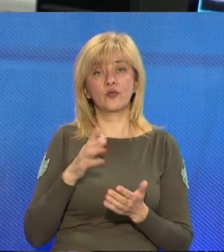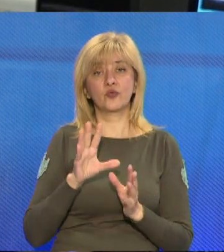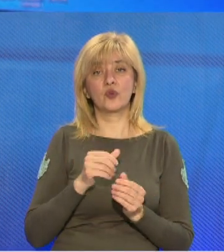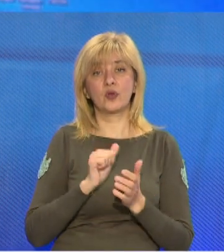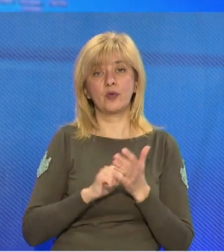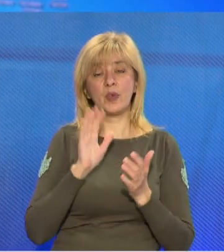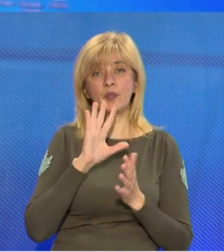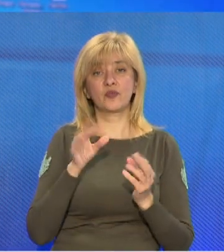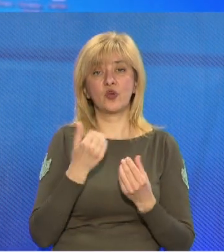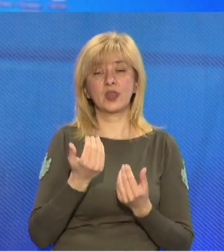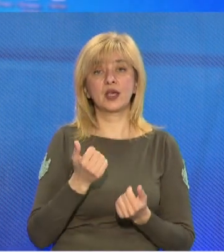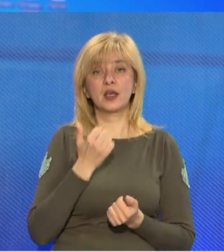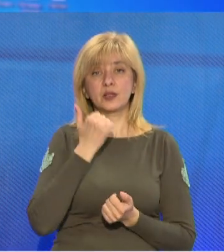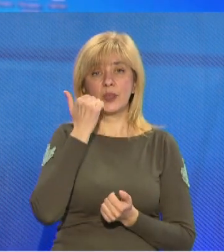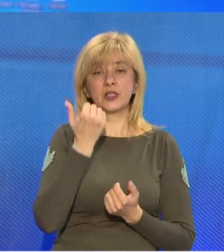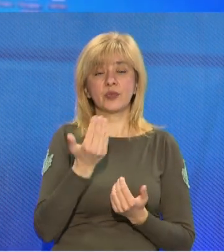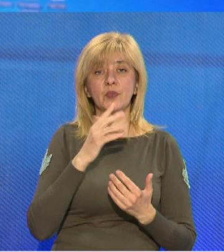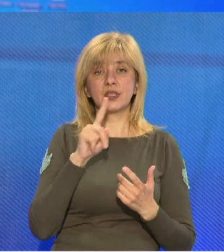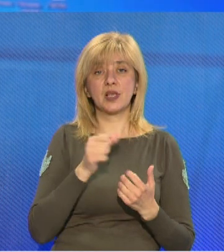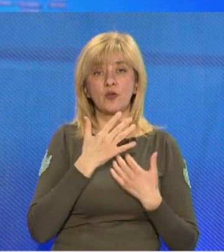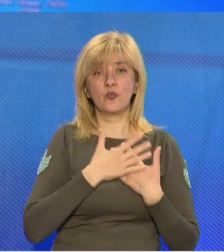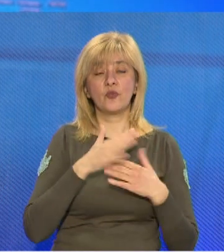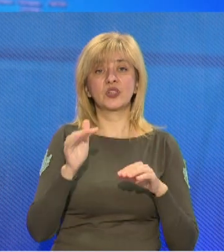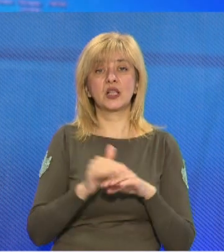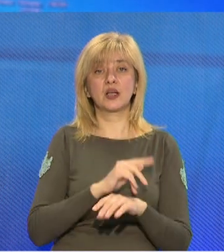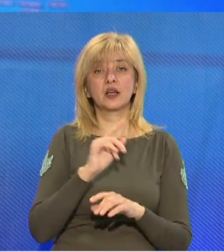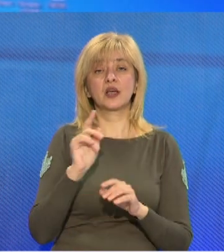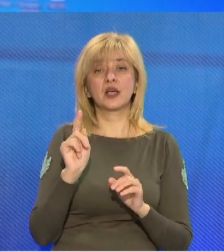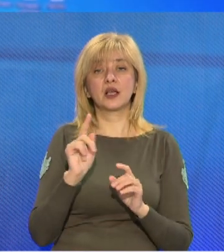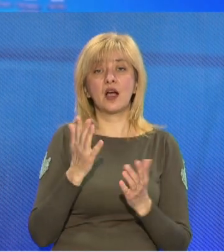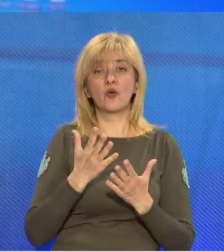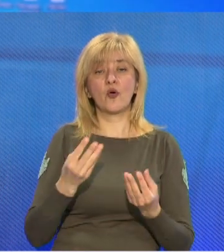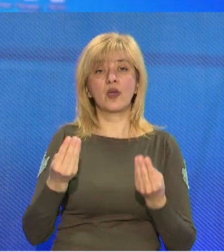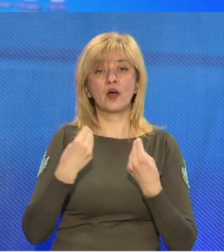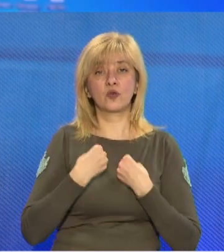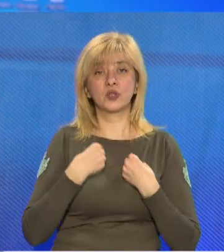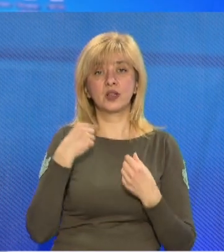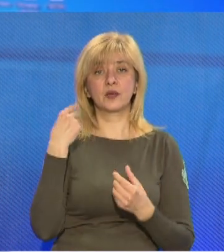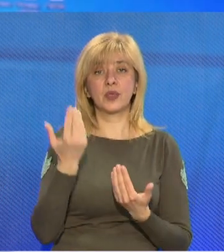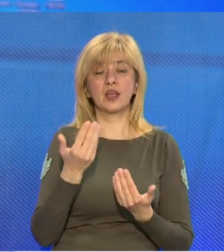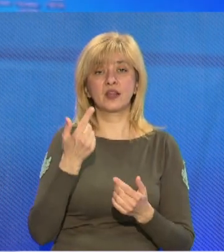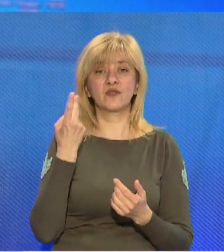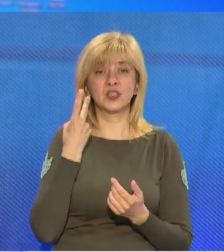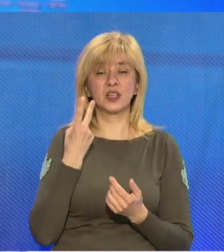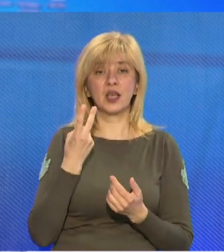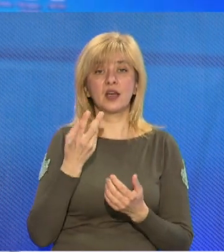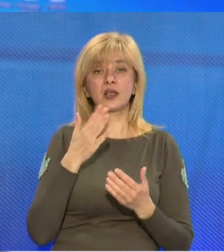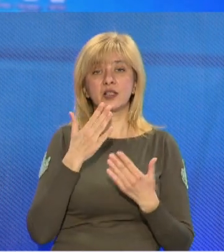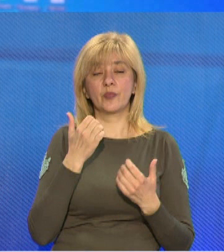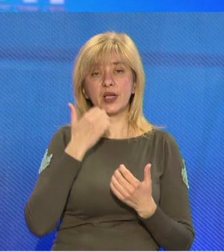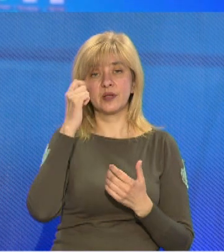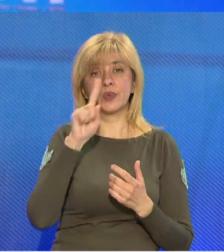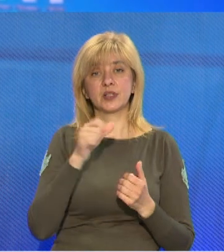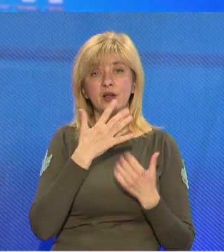она. Спасибо тебе за любовь и за ласку, какое окружало меня ты всегда. Спасибо тебе за